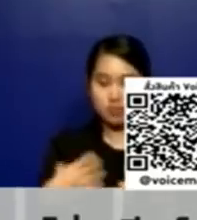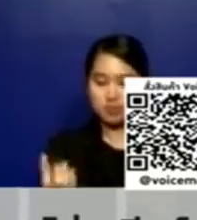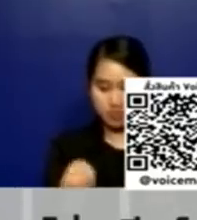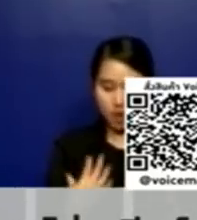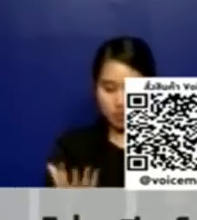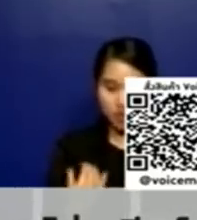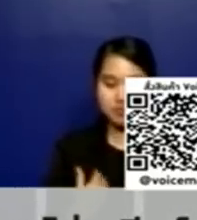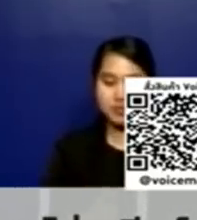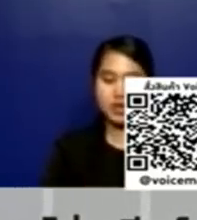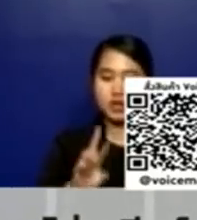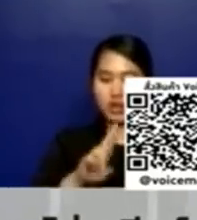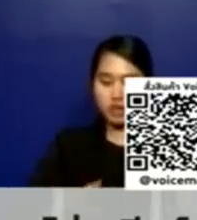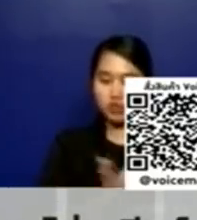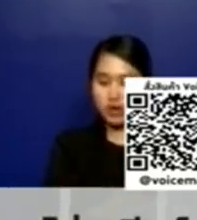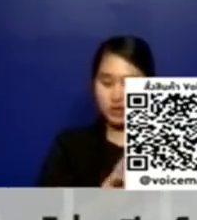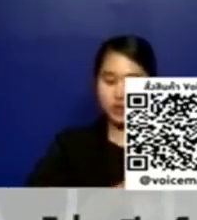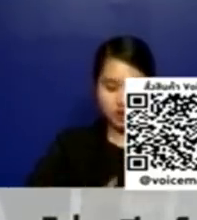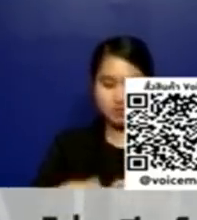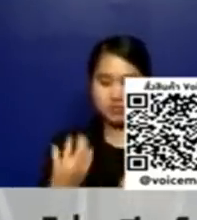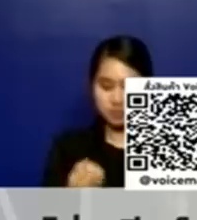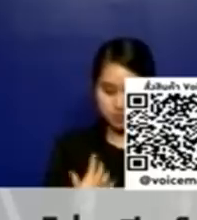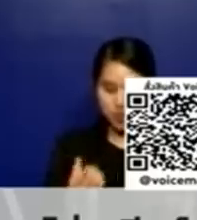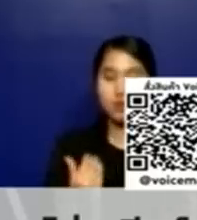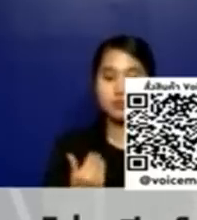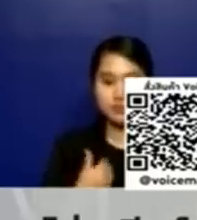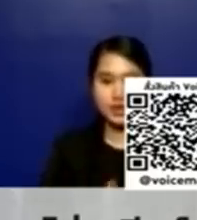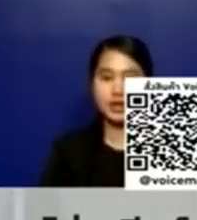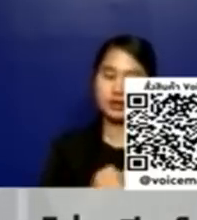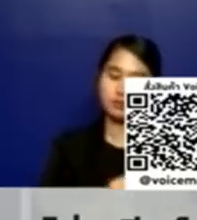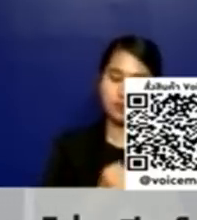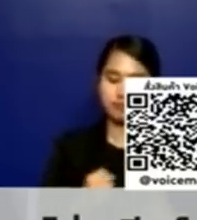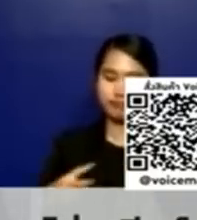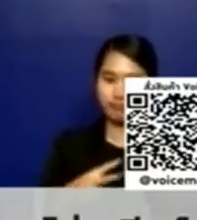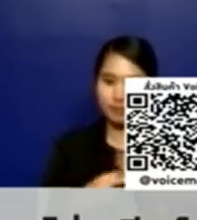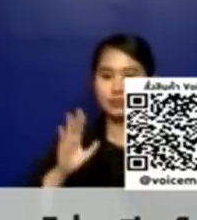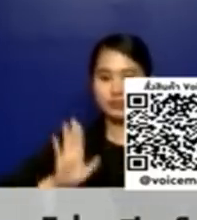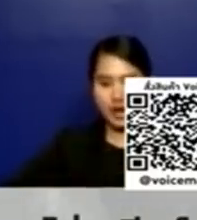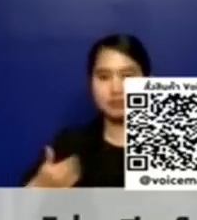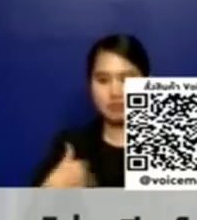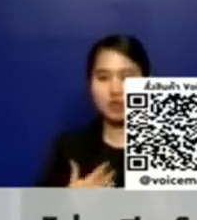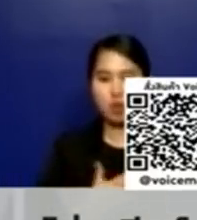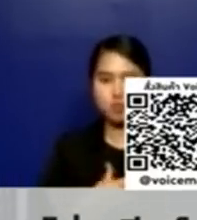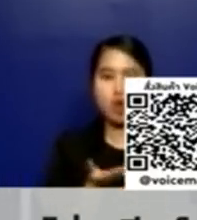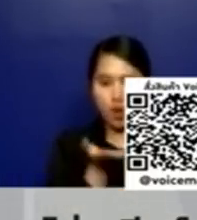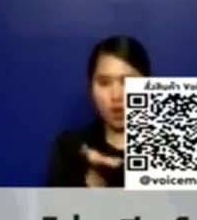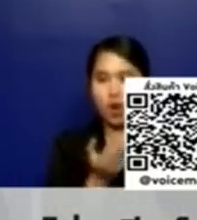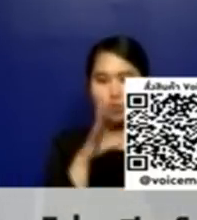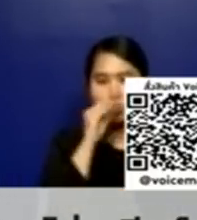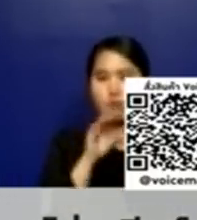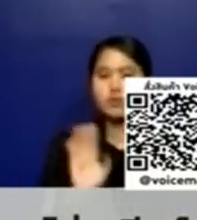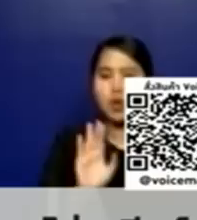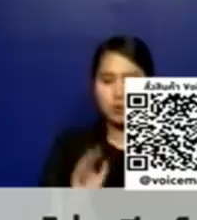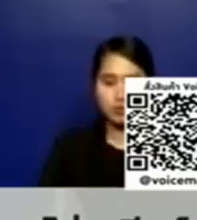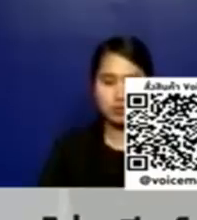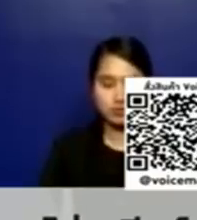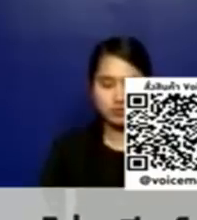มาพูดทาง Facebook อ่ะเขียนทาง Facebook อ่ ะ นะฮะคือในสภาไม่ชี้แจงออกมาชี้แจงทาง Facebook อันนี้ผมก็งงเหมือนกันทั้งที่ข้อมูลพว